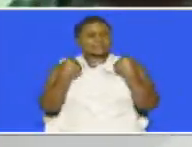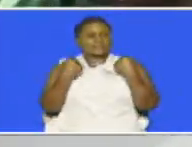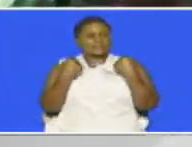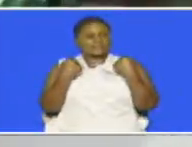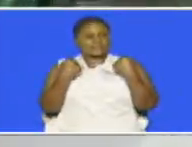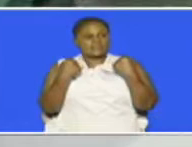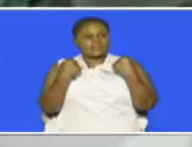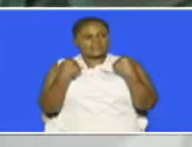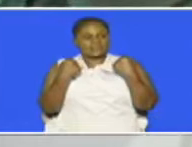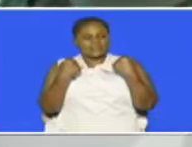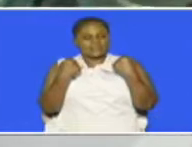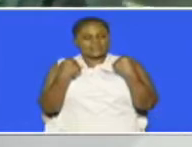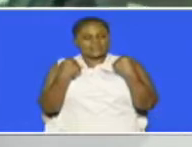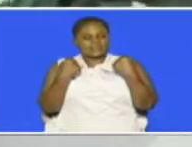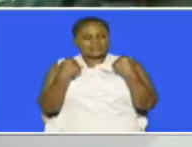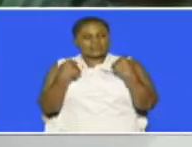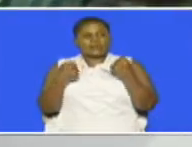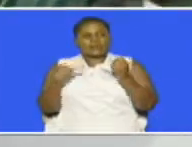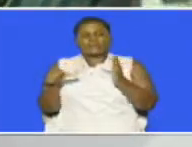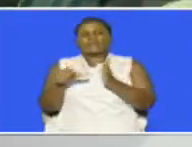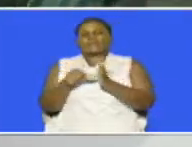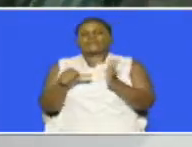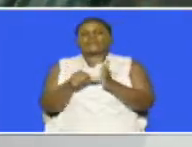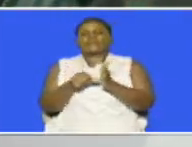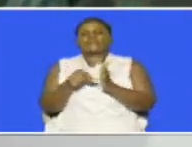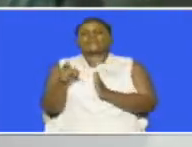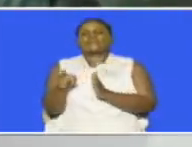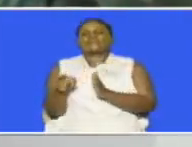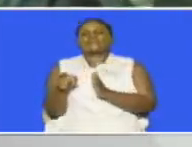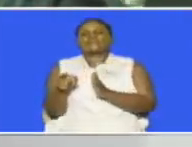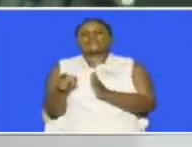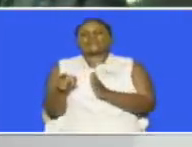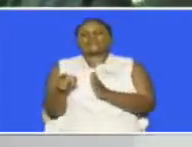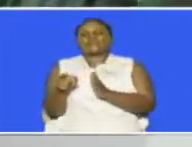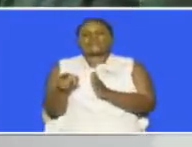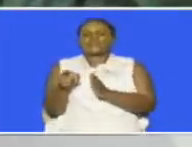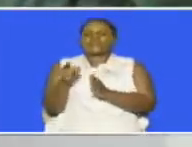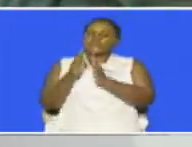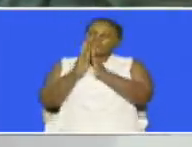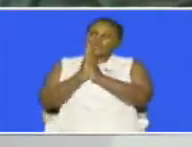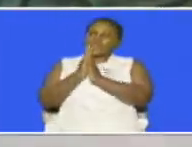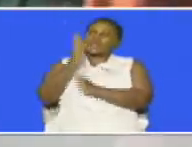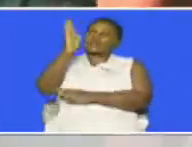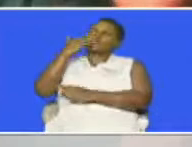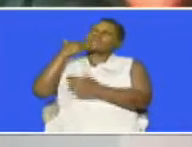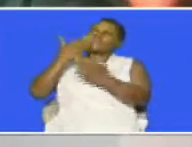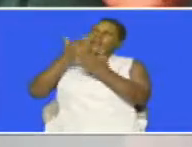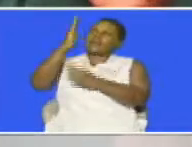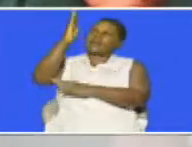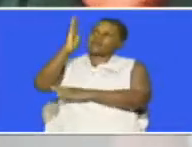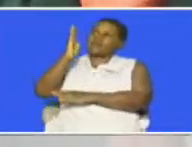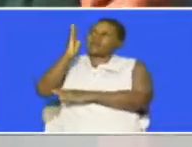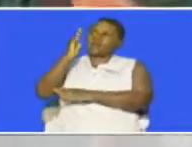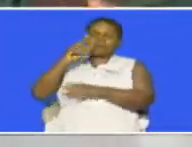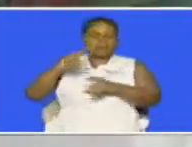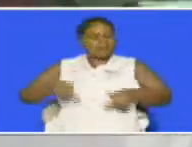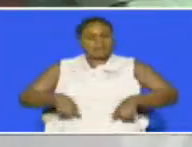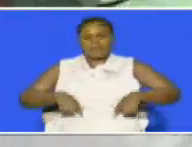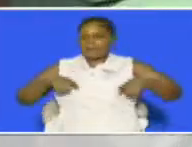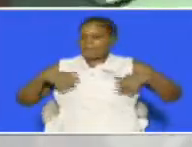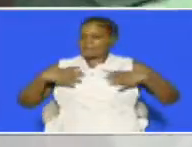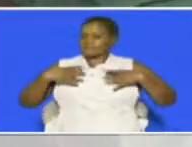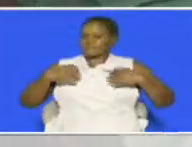impact kugongana ndio ilipokosa mwelekeo. So ni kuomba Mungu tu na tumshukuru Mungu kama tumefika